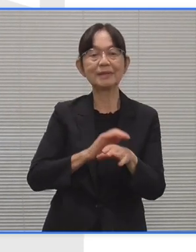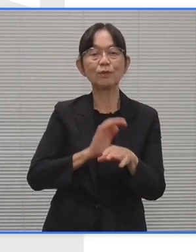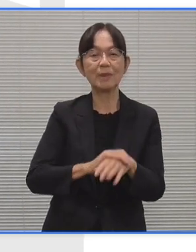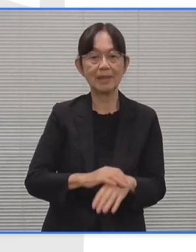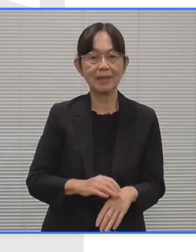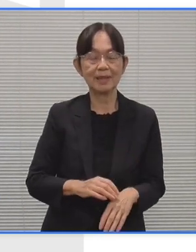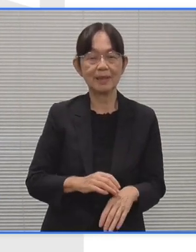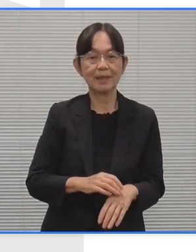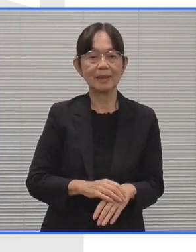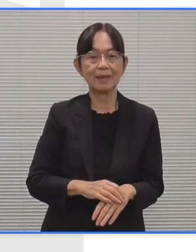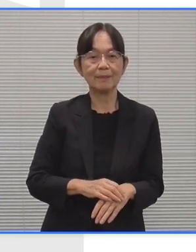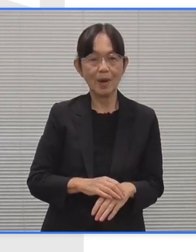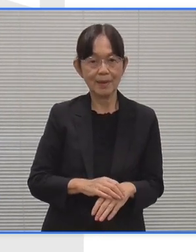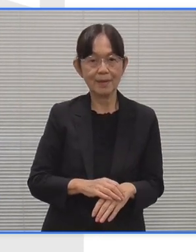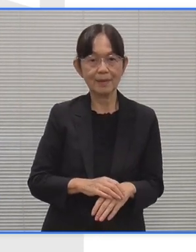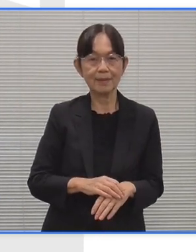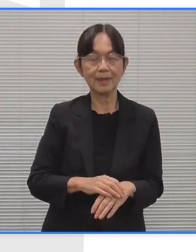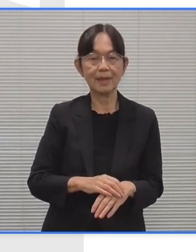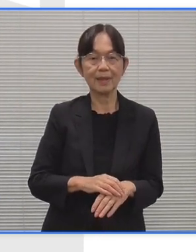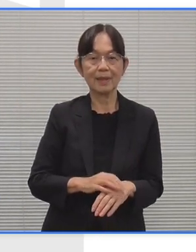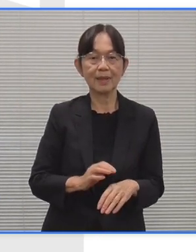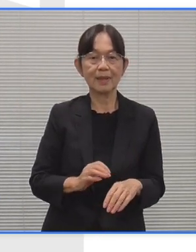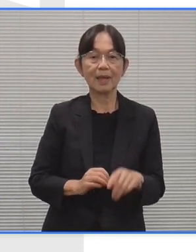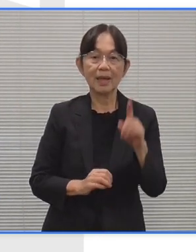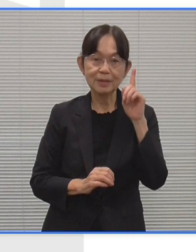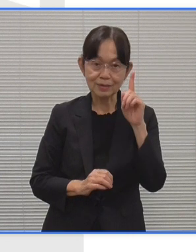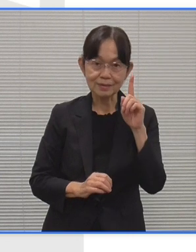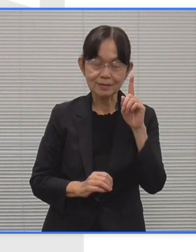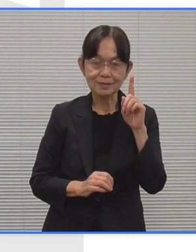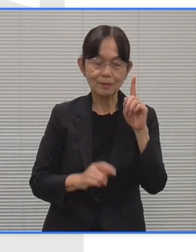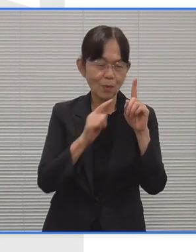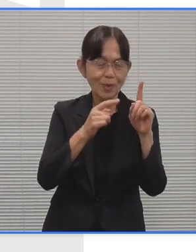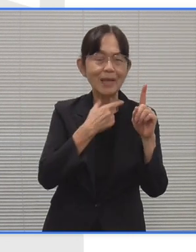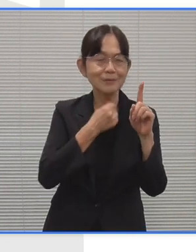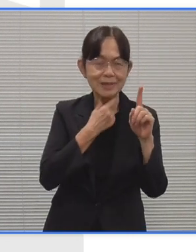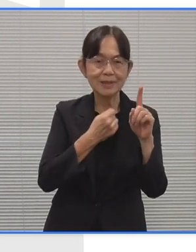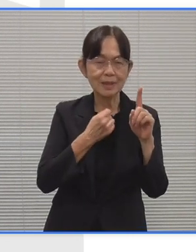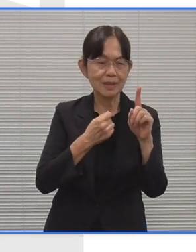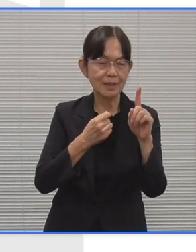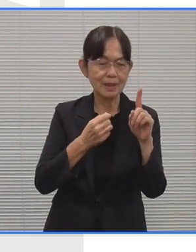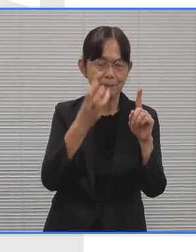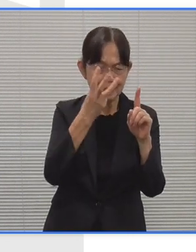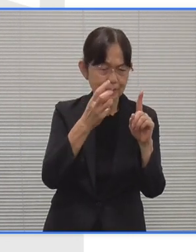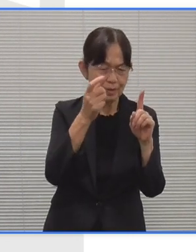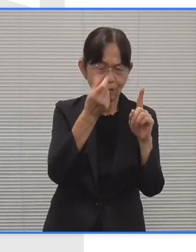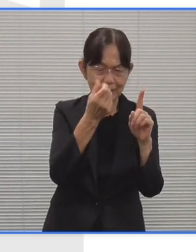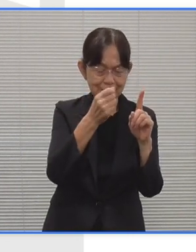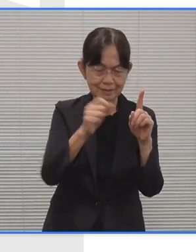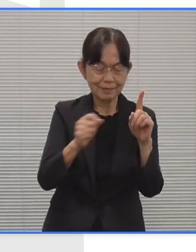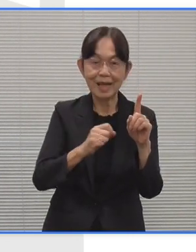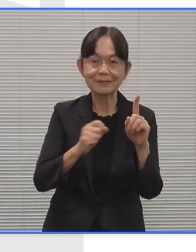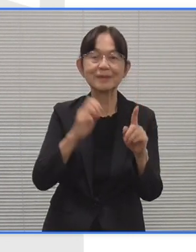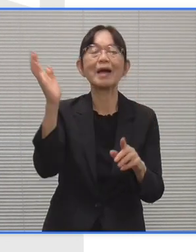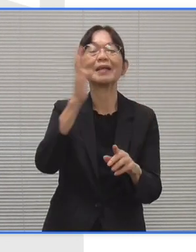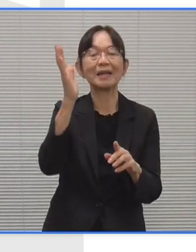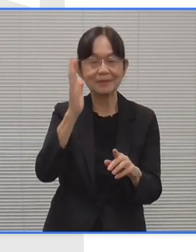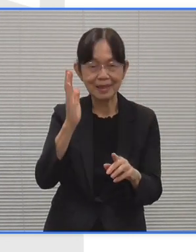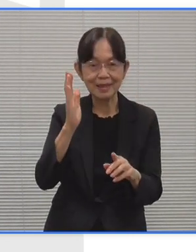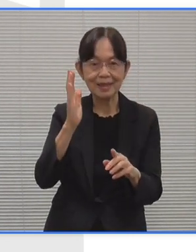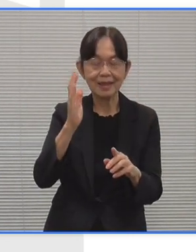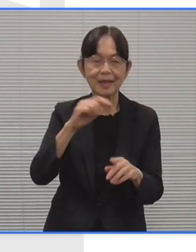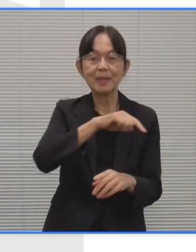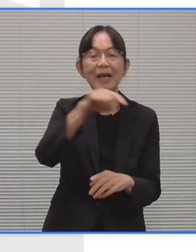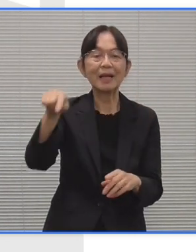大好きなやつでも1つに3秒というのはちょっとご遠慮いただいてるんですけれども、どれかこの10個のうちどれが